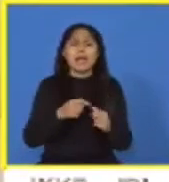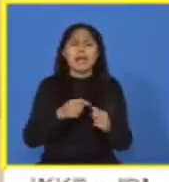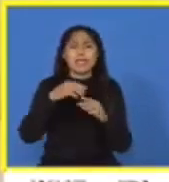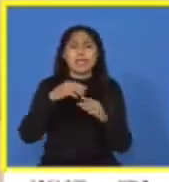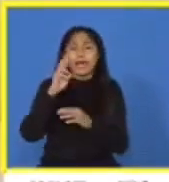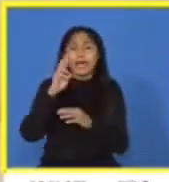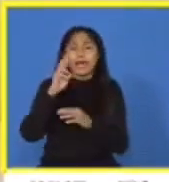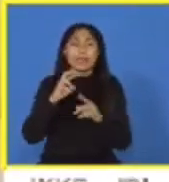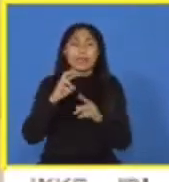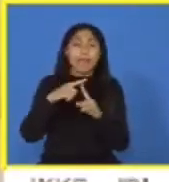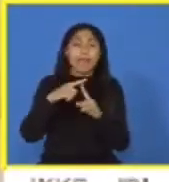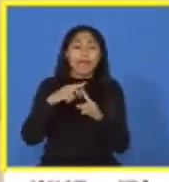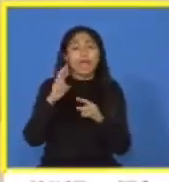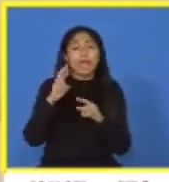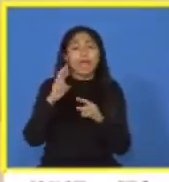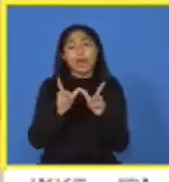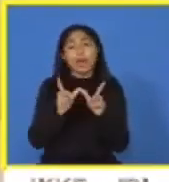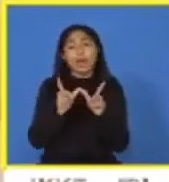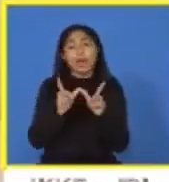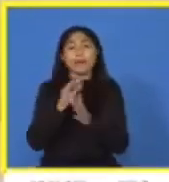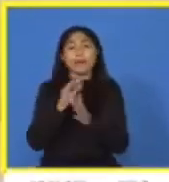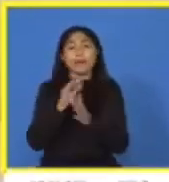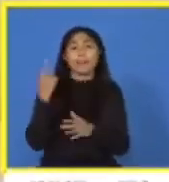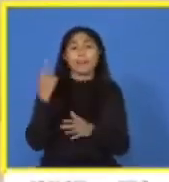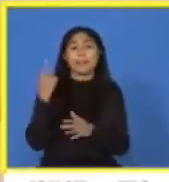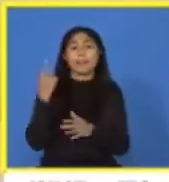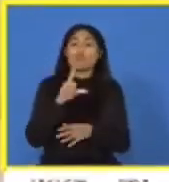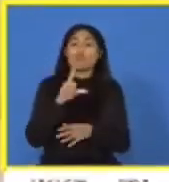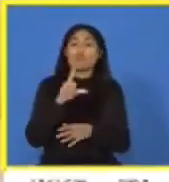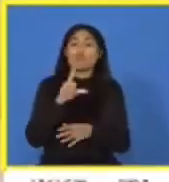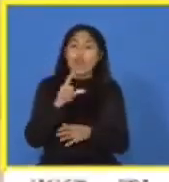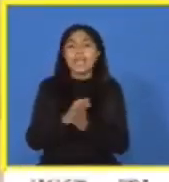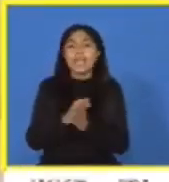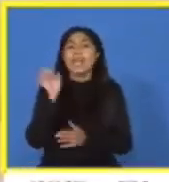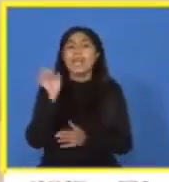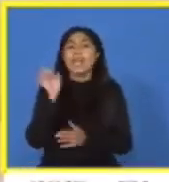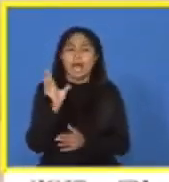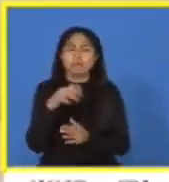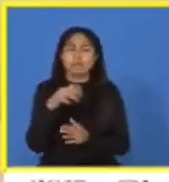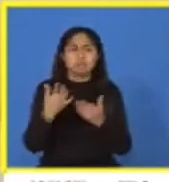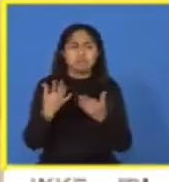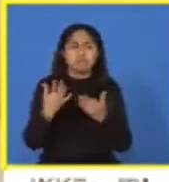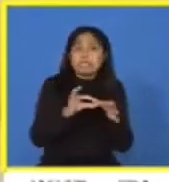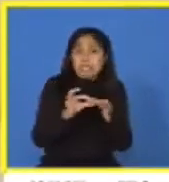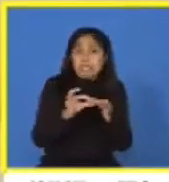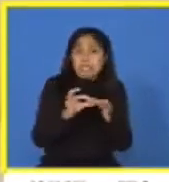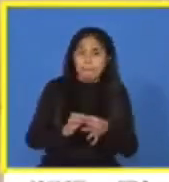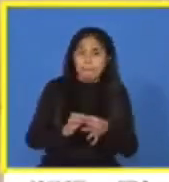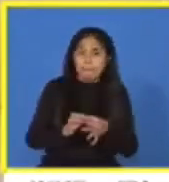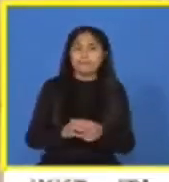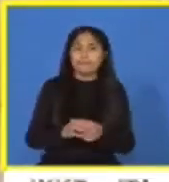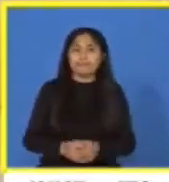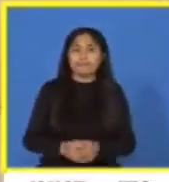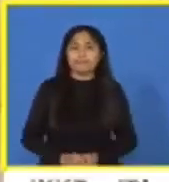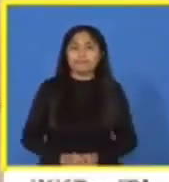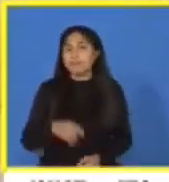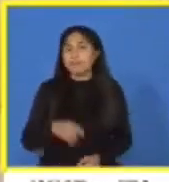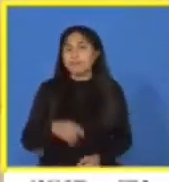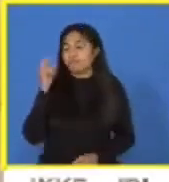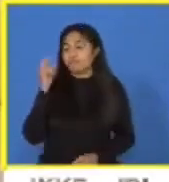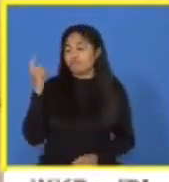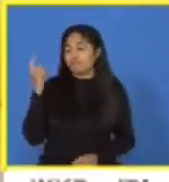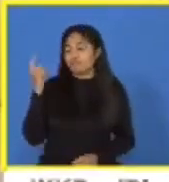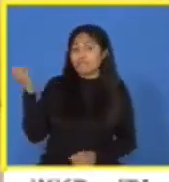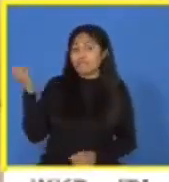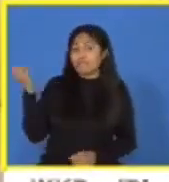RT/RW bahkan pemerintah kelurahan atau desa. Apakah juga digandeng kerjasama, Pak? Kami sudah